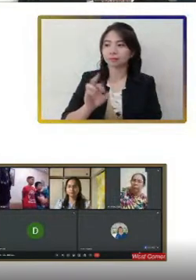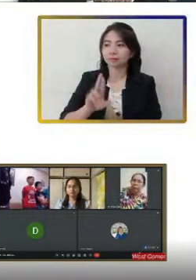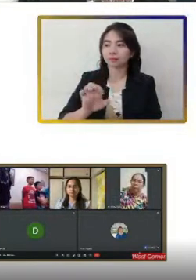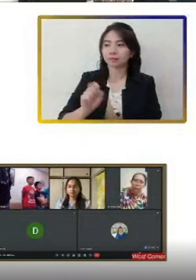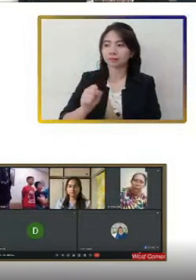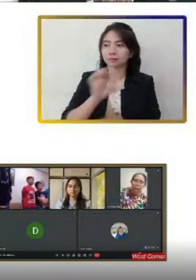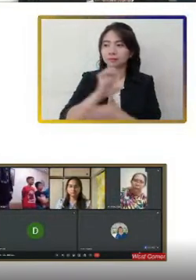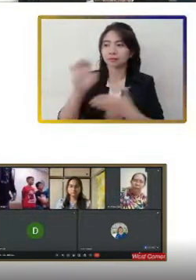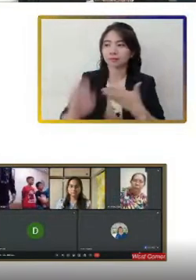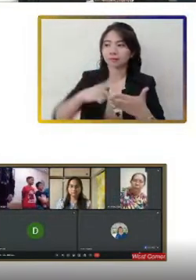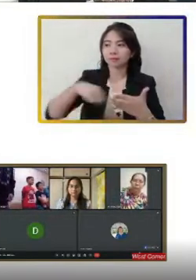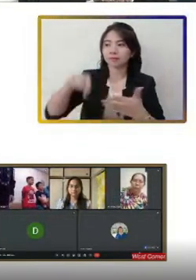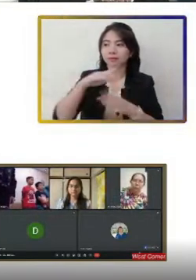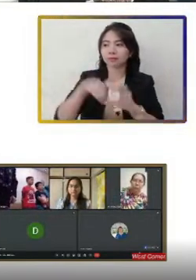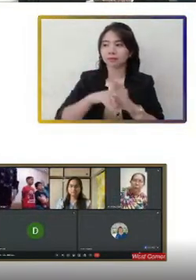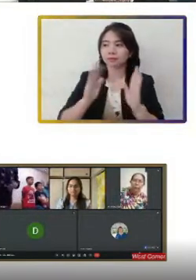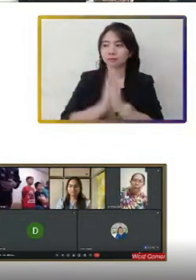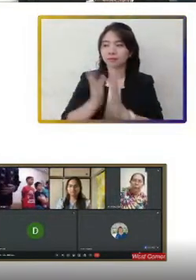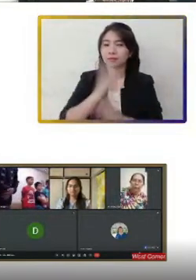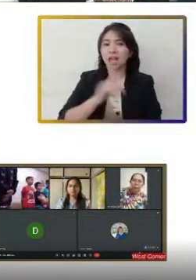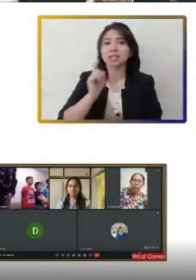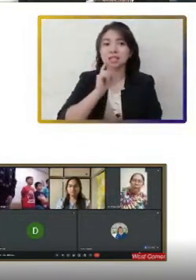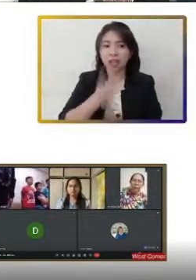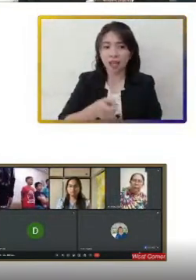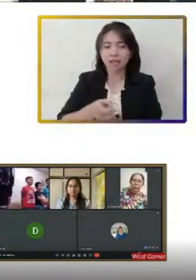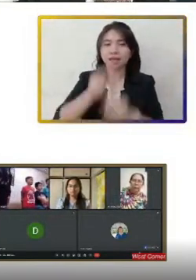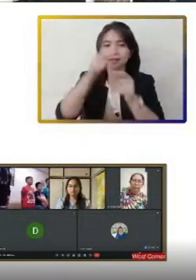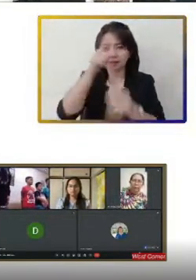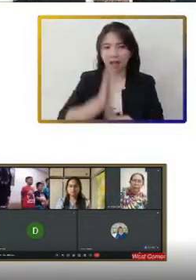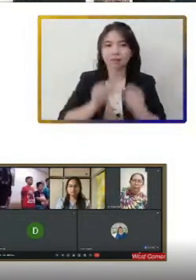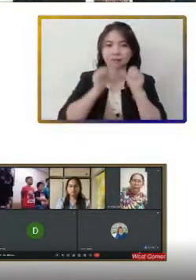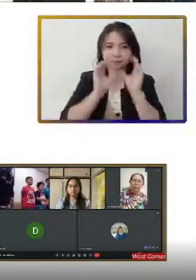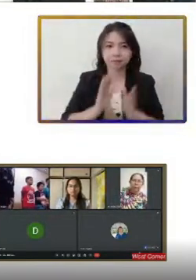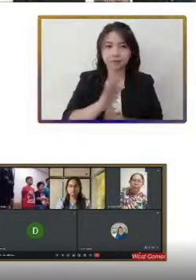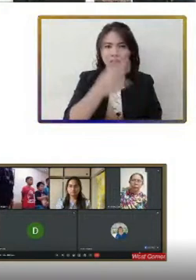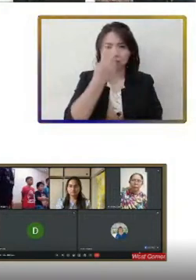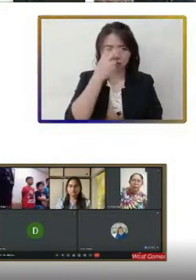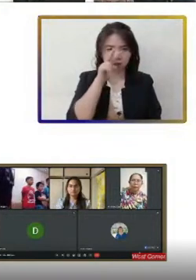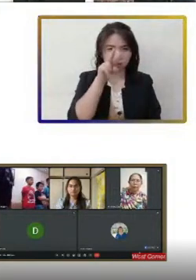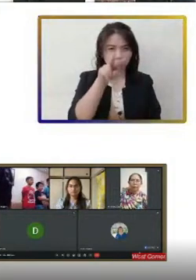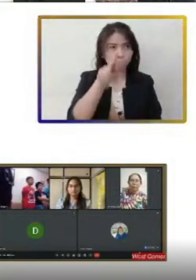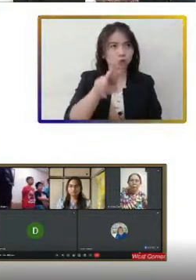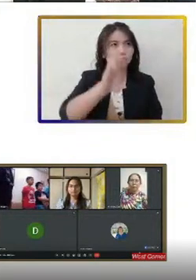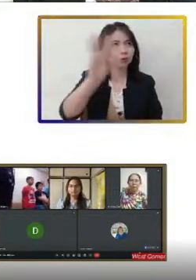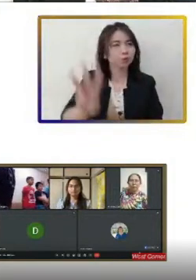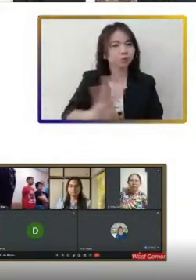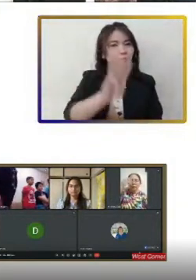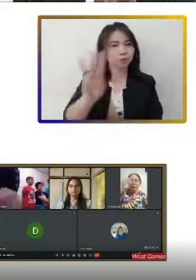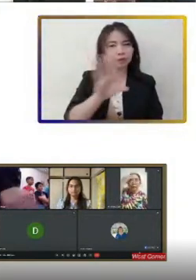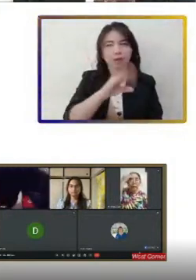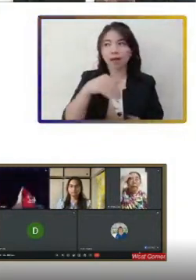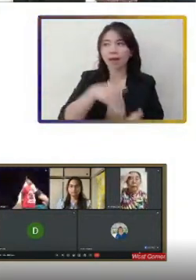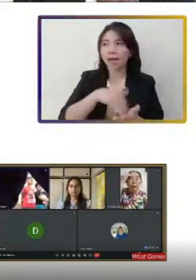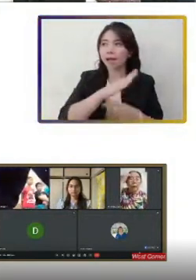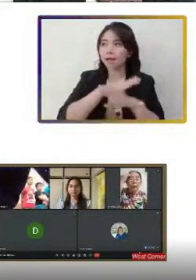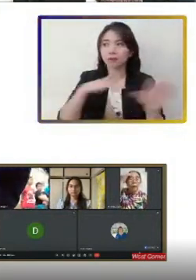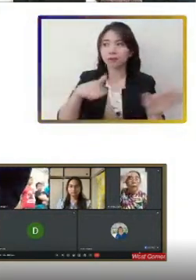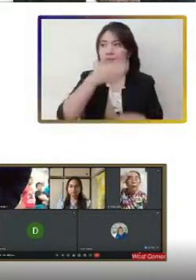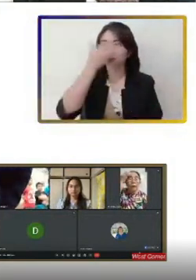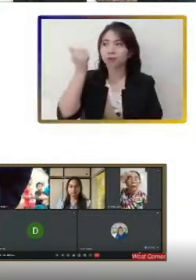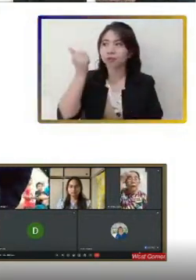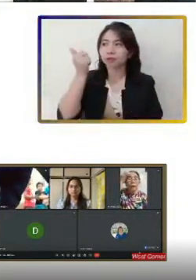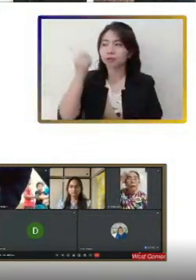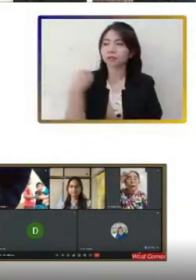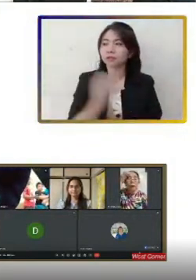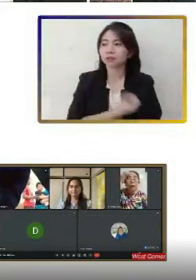another and say, God bless you. I'll see you on Wednesday. Okay? Huwag po natin kalimutan ang atin